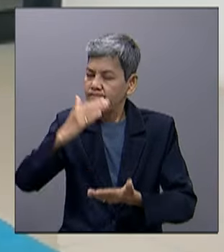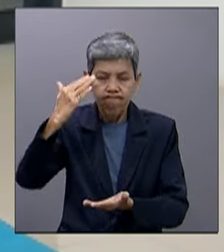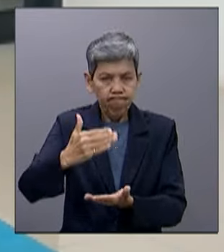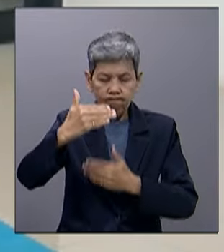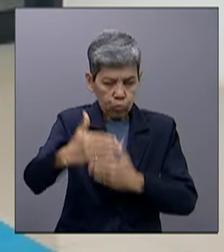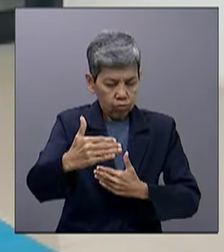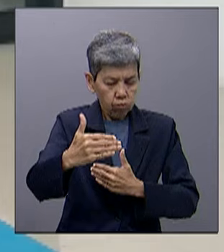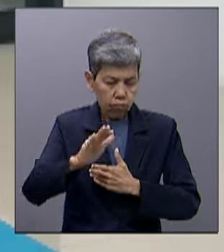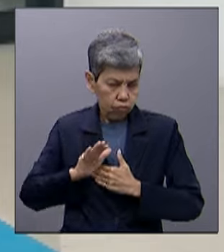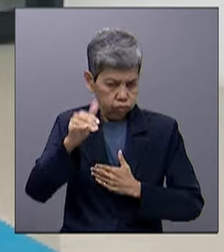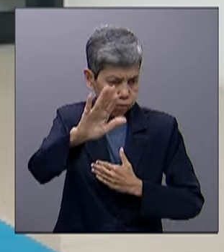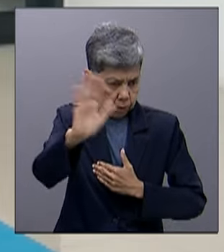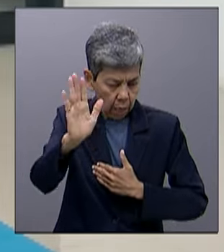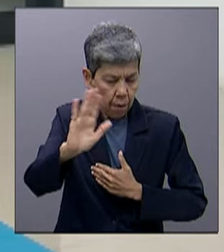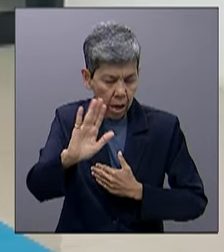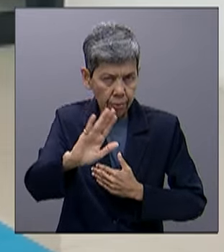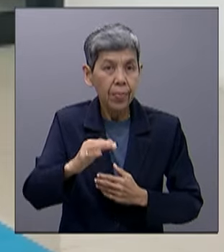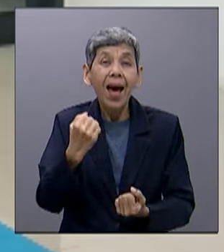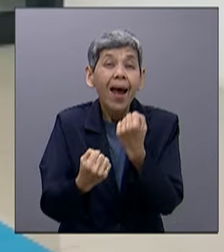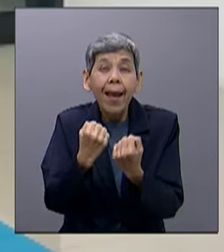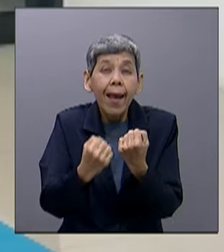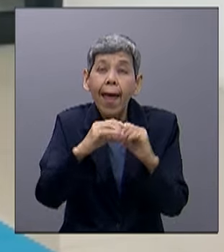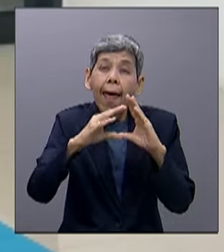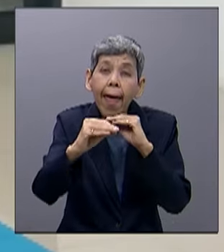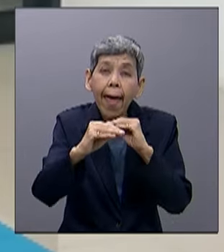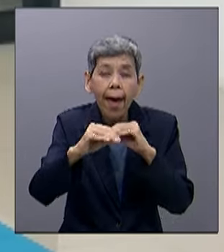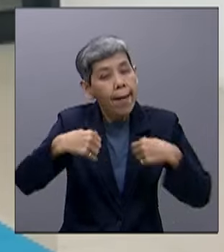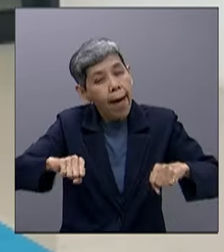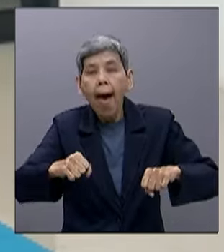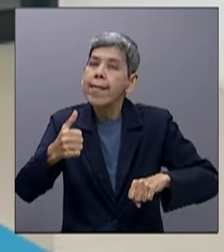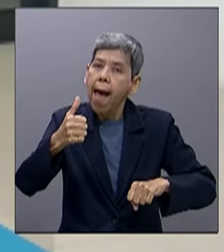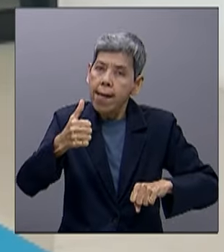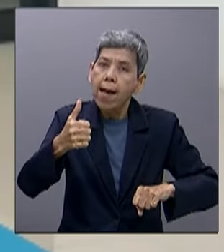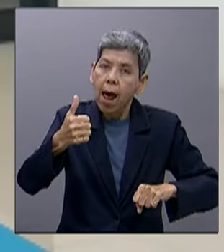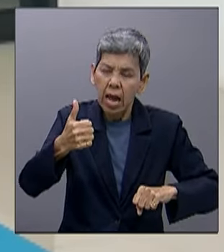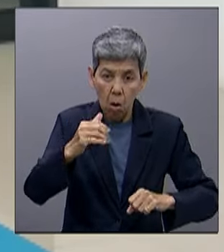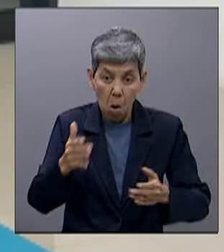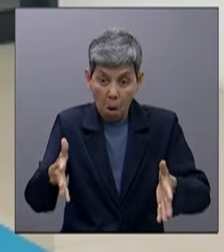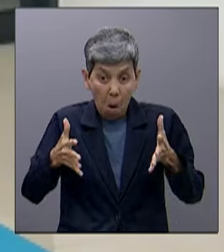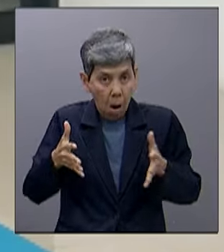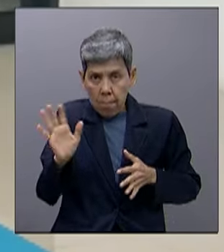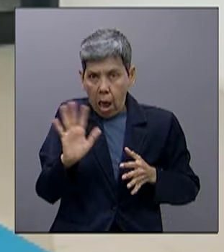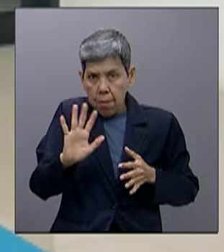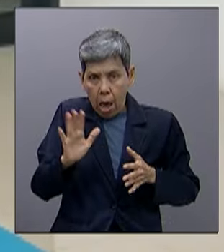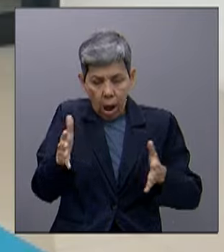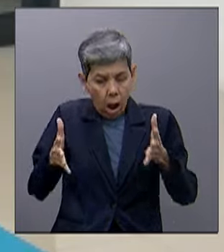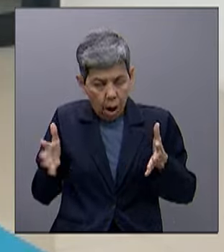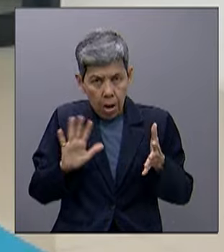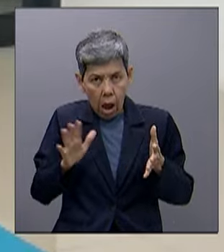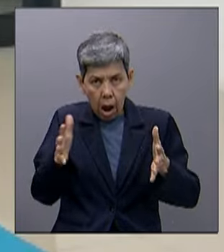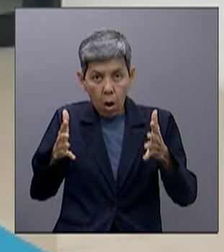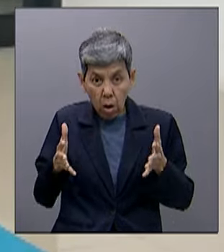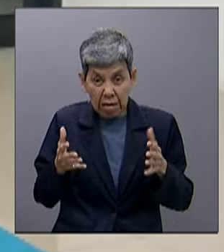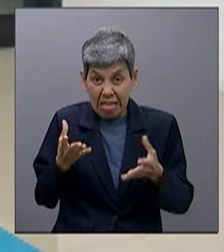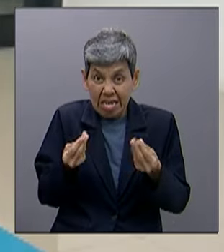ครับค่ะเราก็ปิดสะพานแต่ว่าให้รถเล็กเนี่ยยังสัญจรได้อยู่มีแต่ห้ามรถบรรทุกหนักค่ะนะครับโดโดยเฉพาะรถ